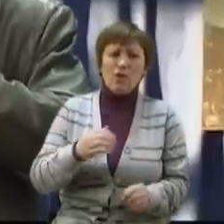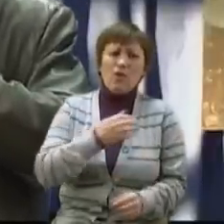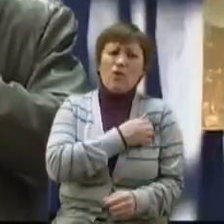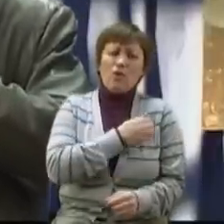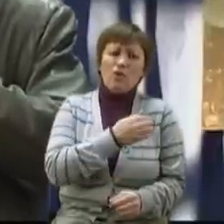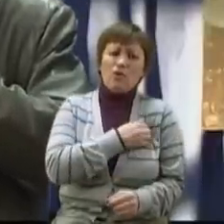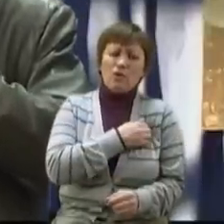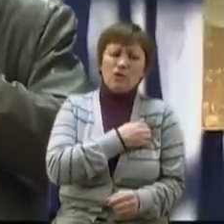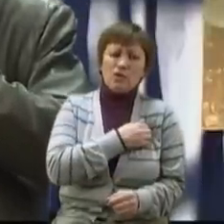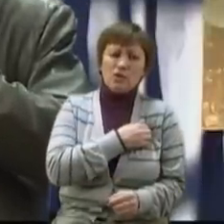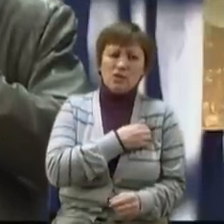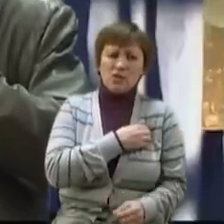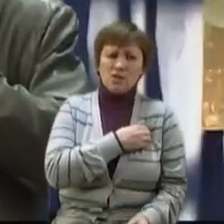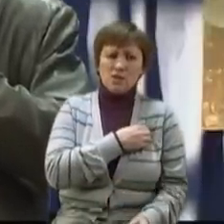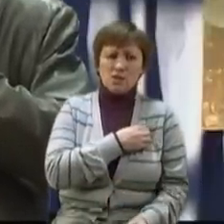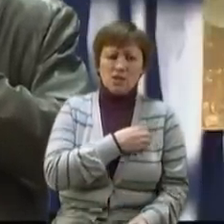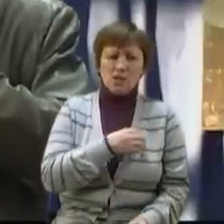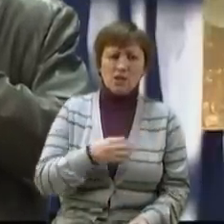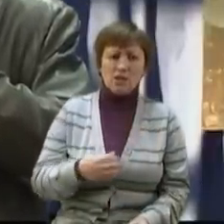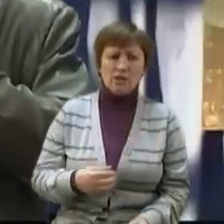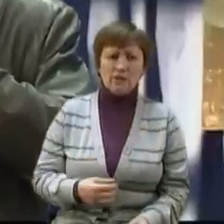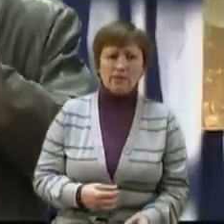хочешь невольно